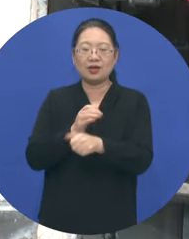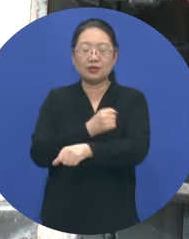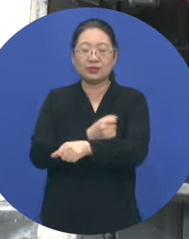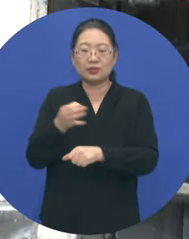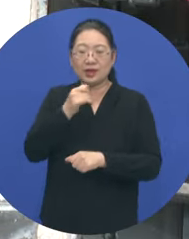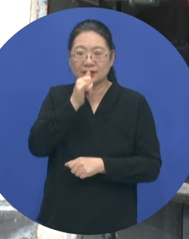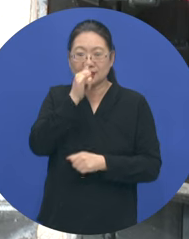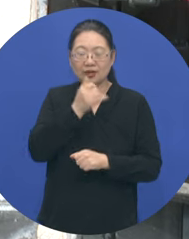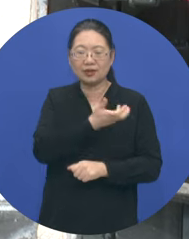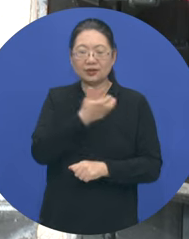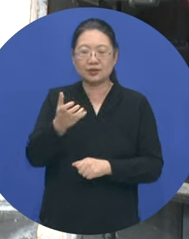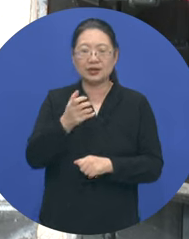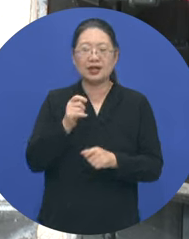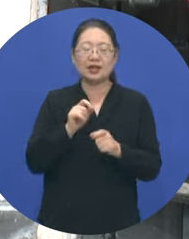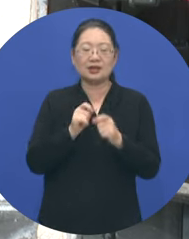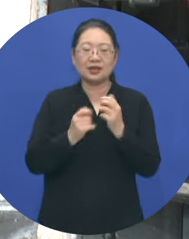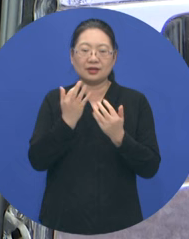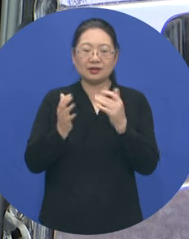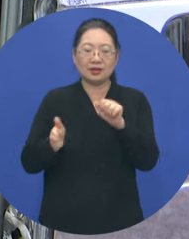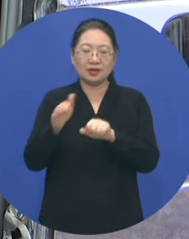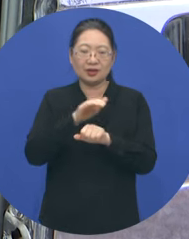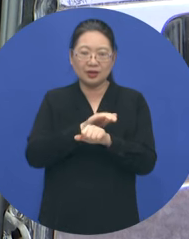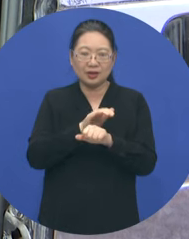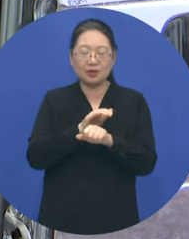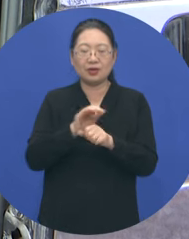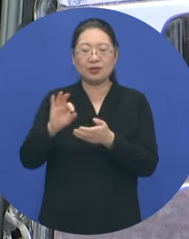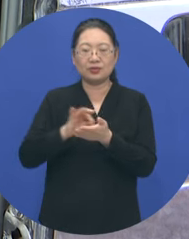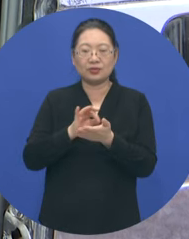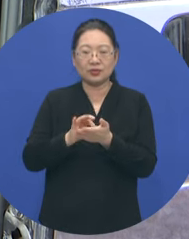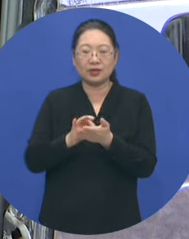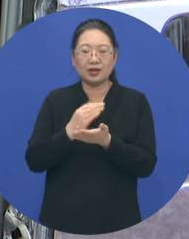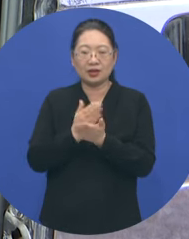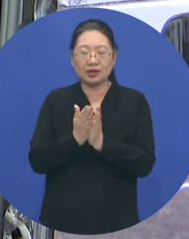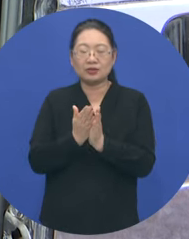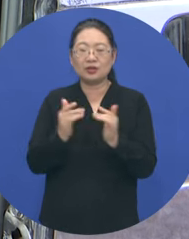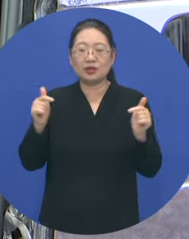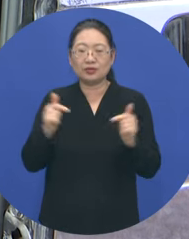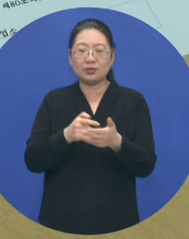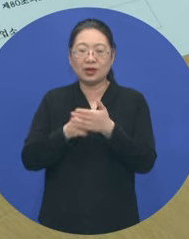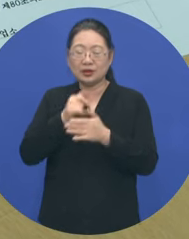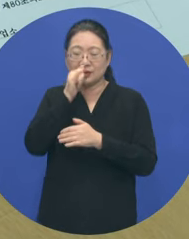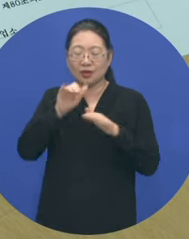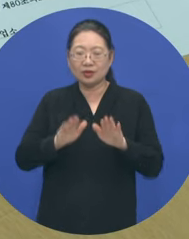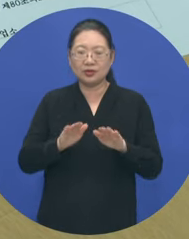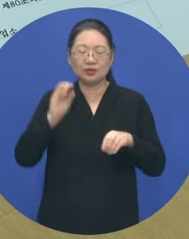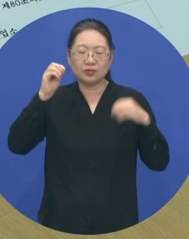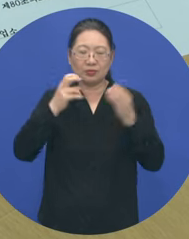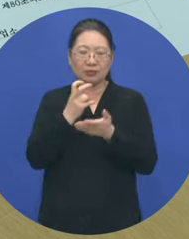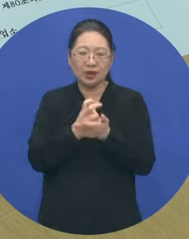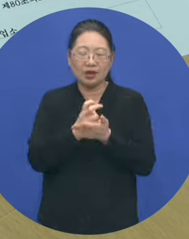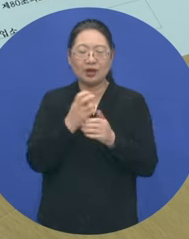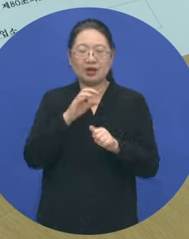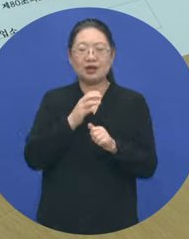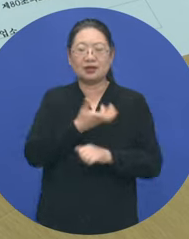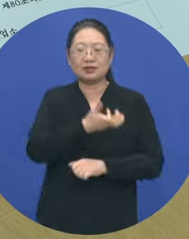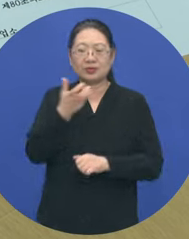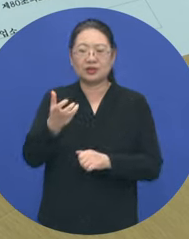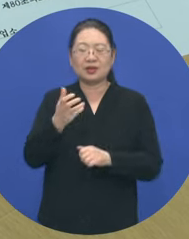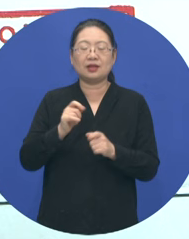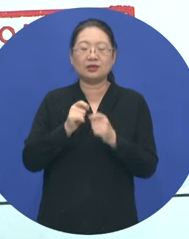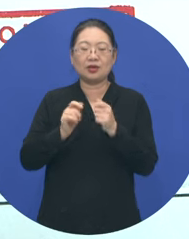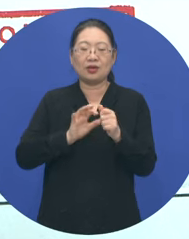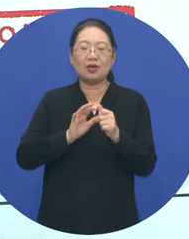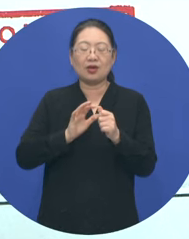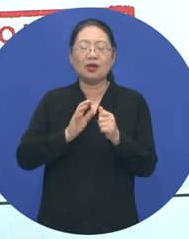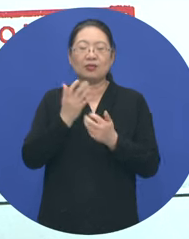발생하는데 이동식 장례시설은 비용과 시간을 대폭 줄일 수 있습니다. 문제는 현행 동물보호법상 이동식 장례시설은